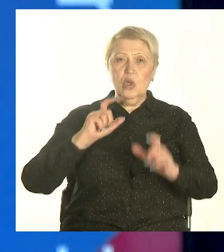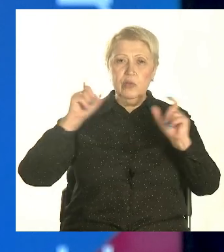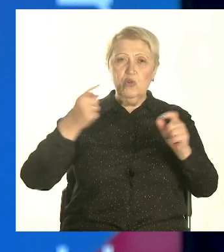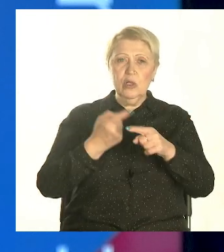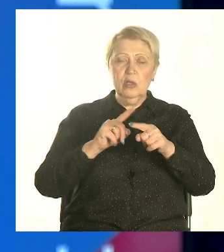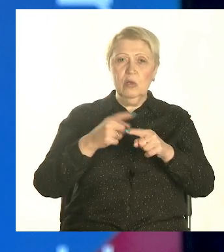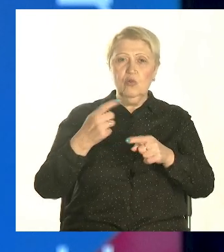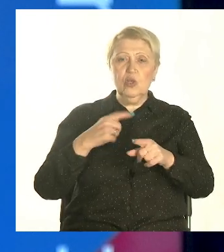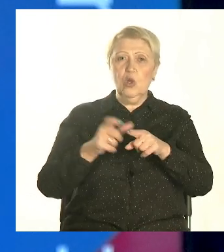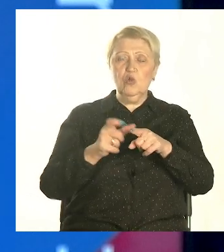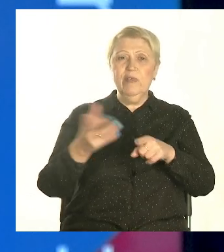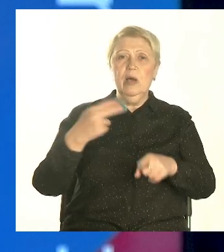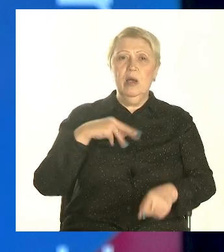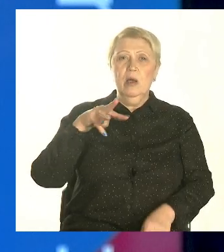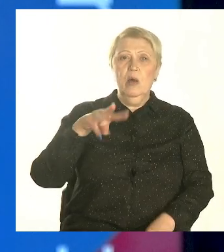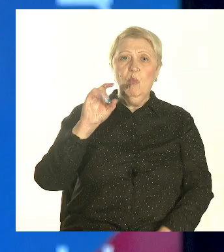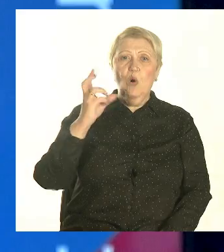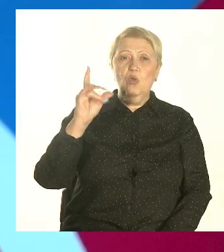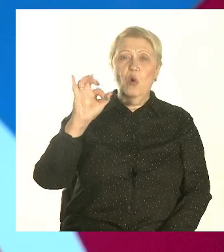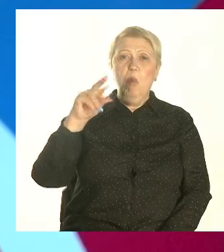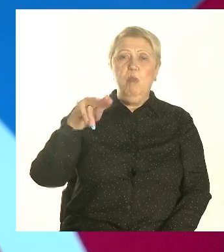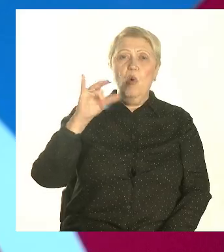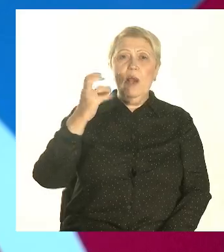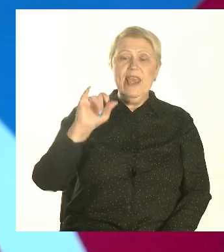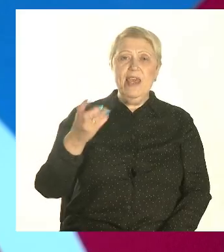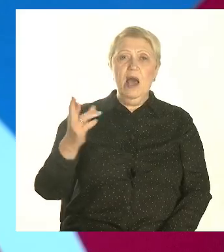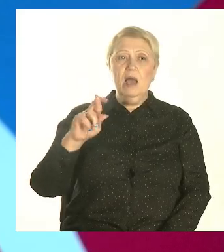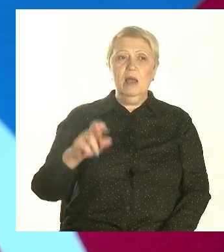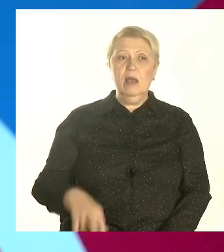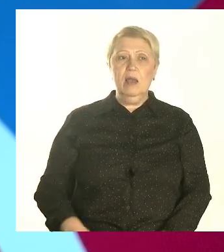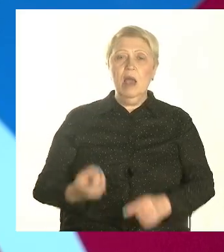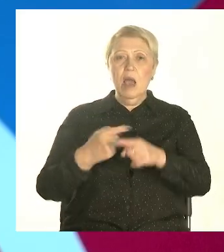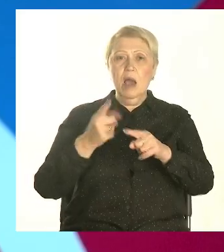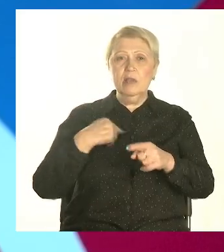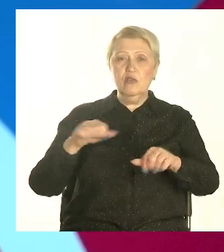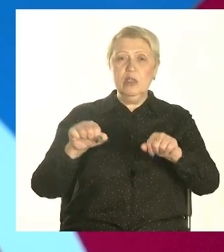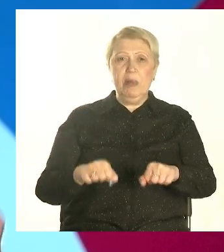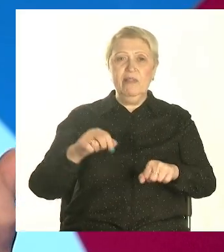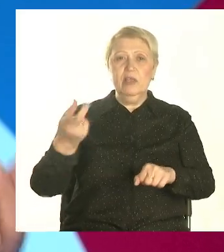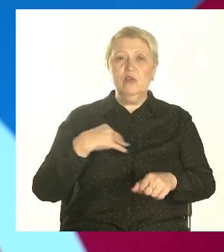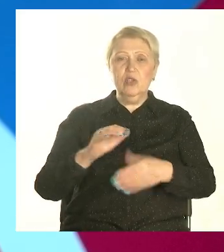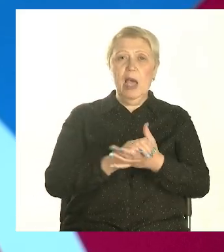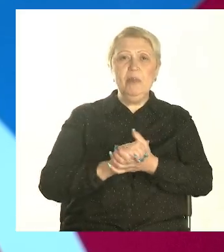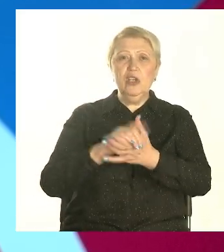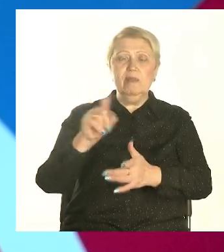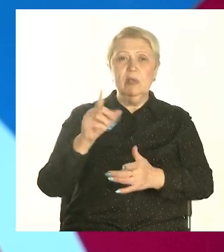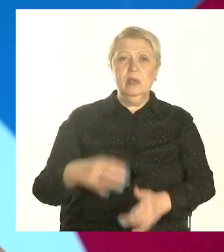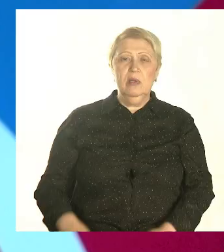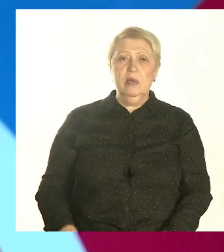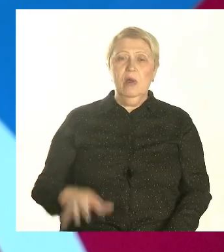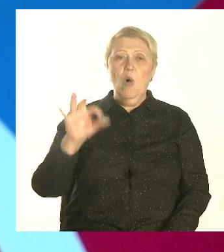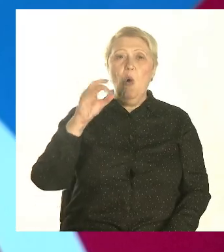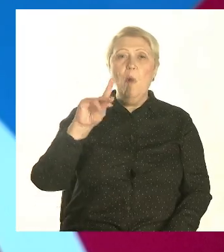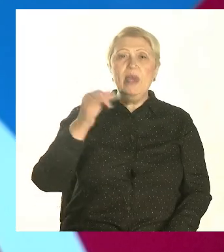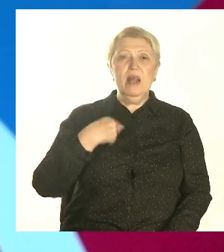случае, то есть без взаимодействия и как бы такого дамоклого меча правительства, общественности, еще чего-то, регоператор не очень-то